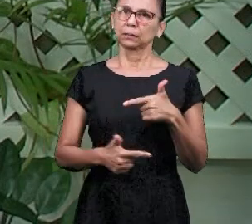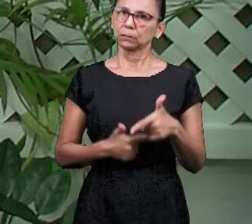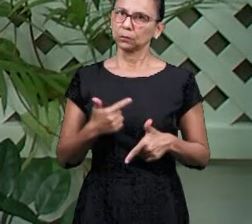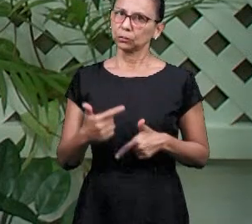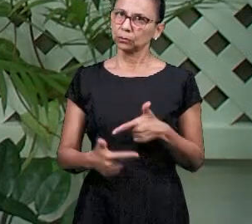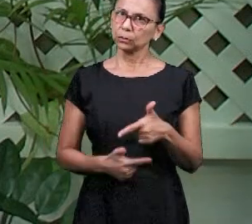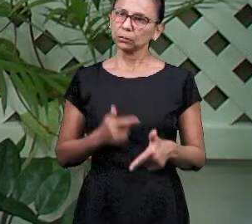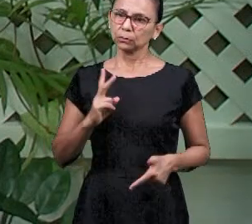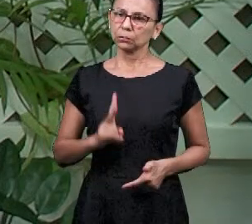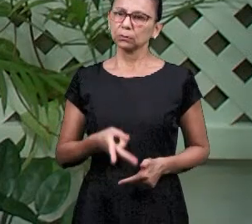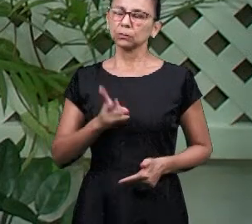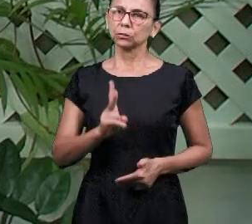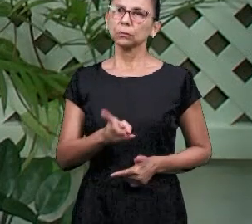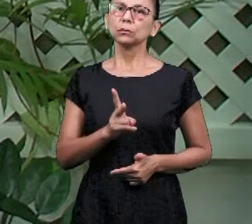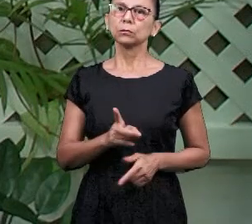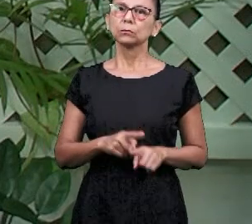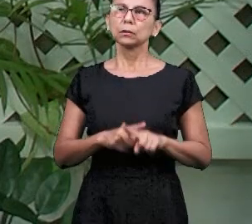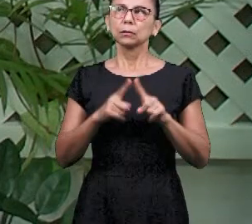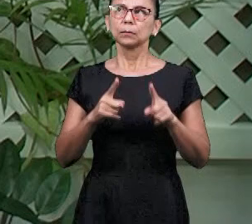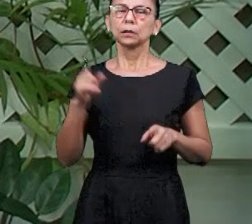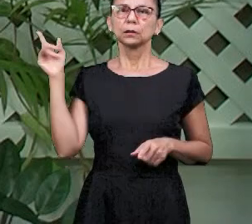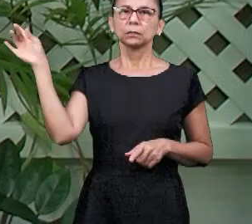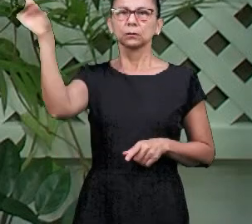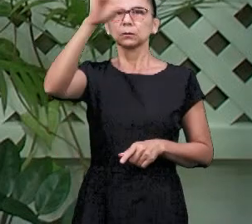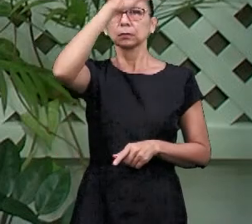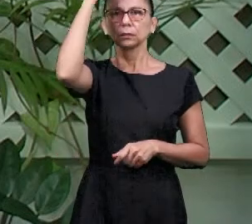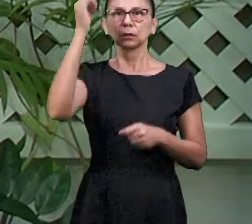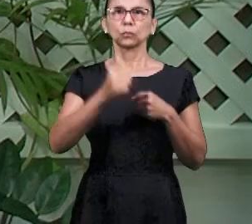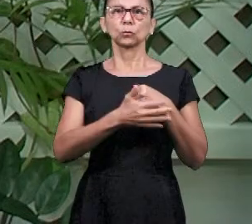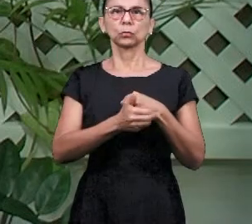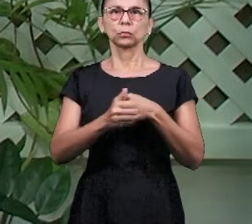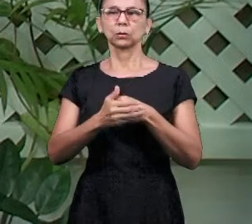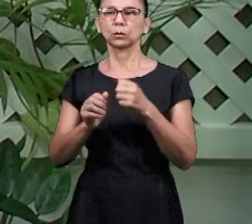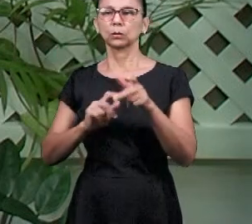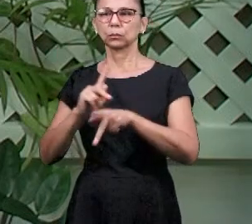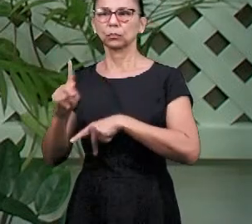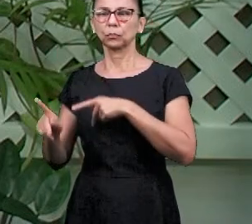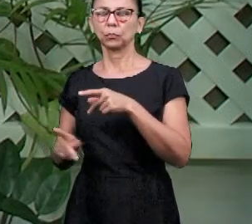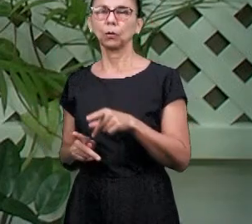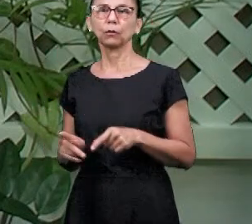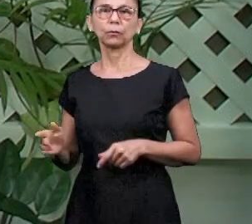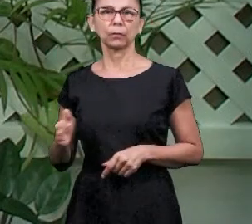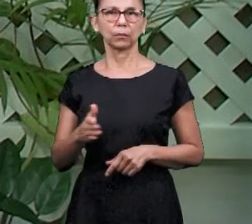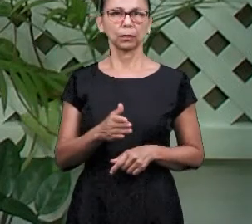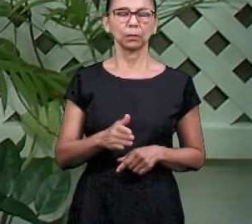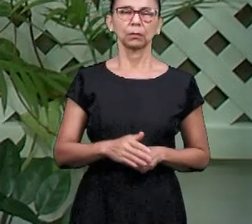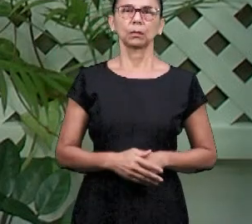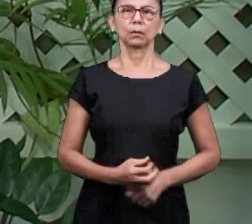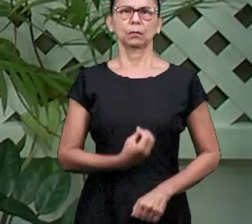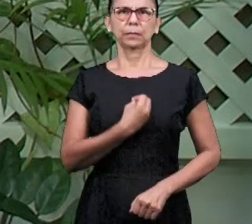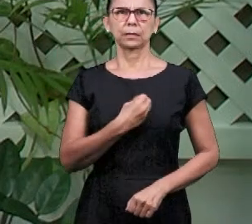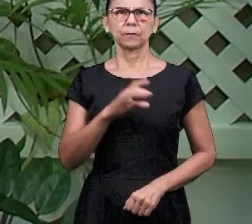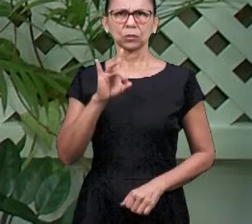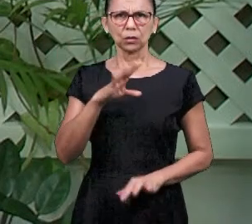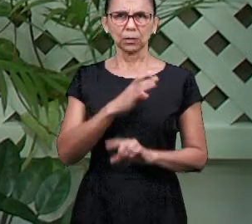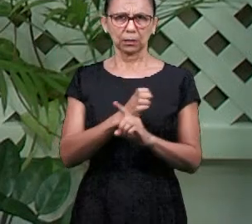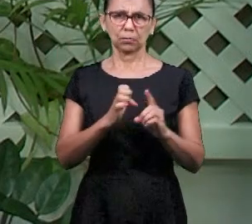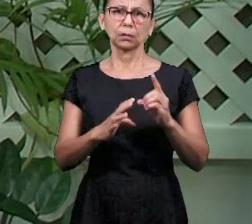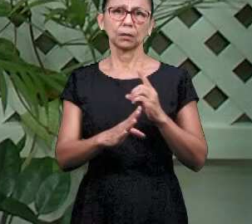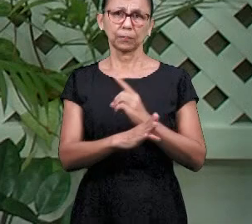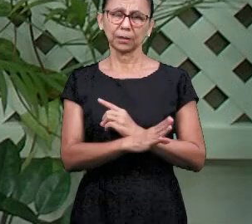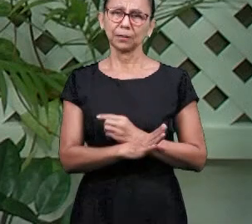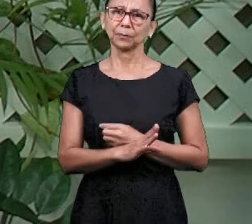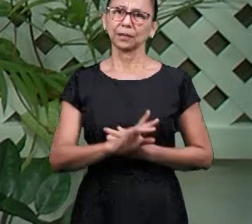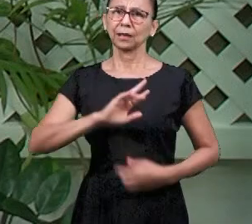détail important, le Venezuela, nous avons eu la participation, c'est le troisième pays de l'Amérique du Sud qui a envoyé le plus de contributions.